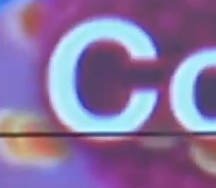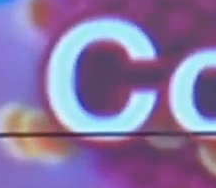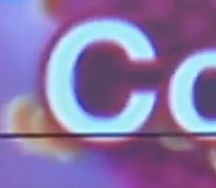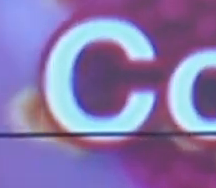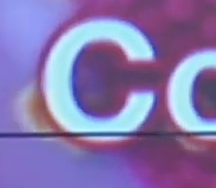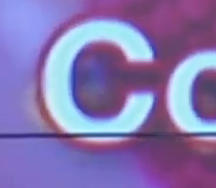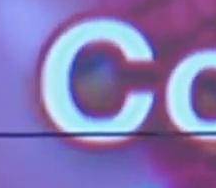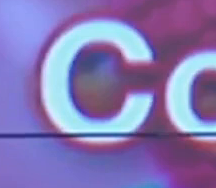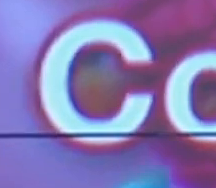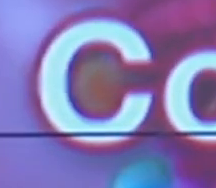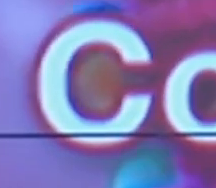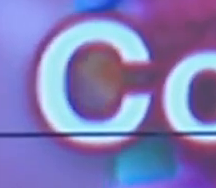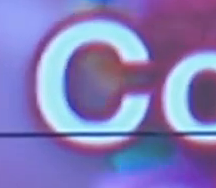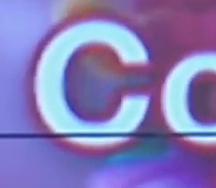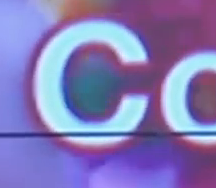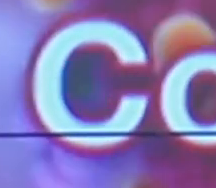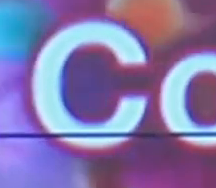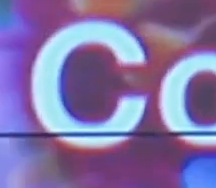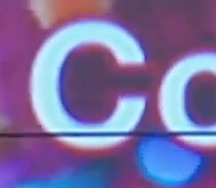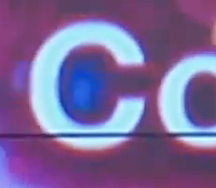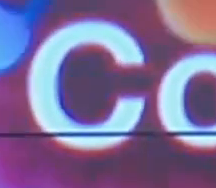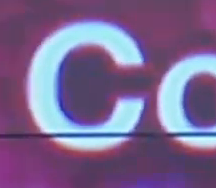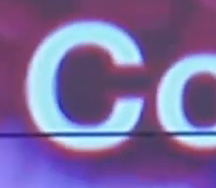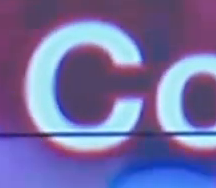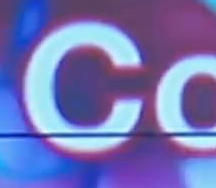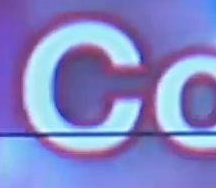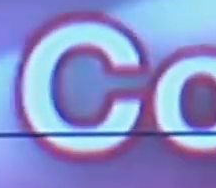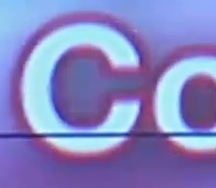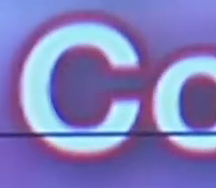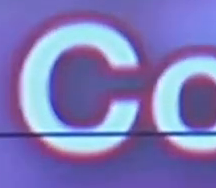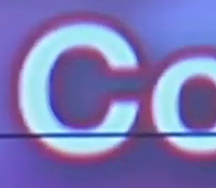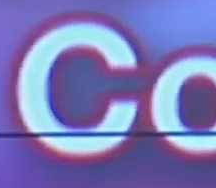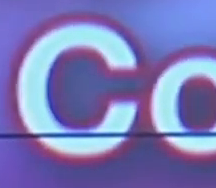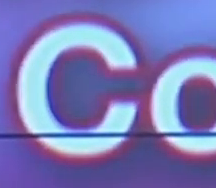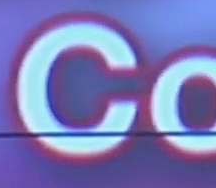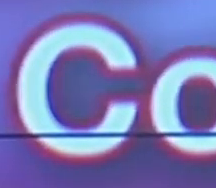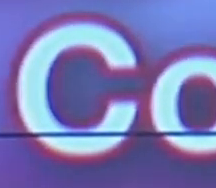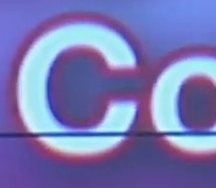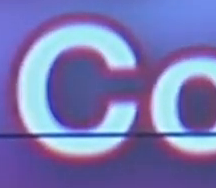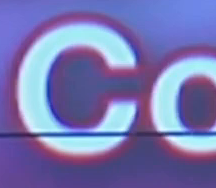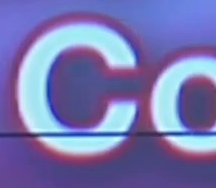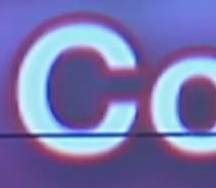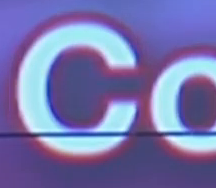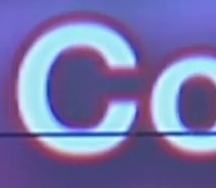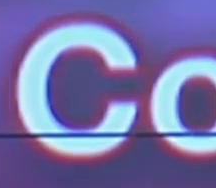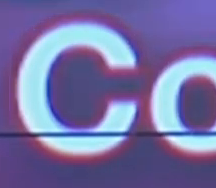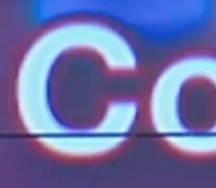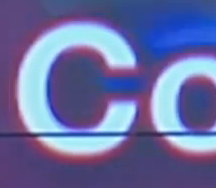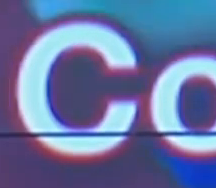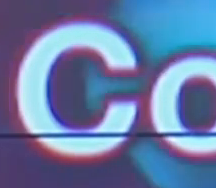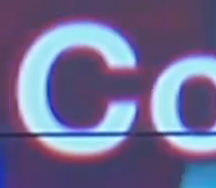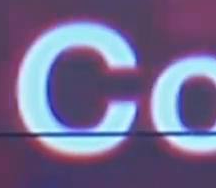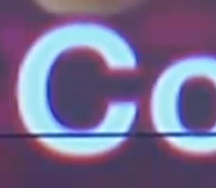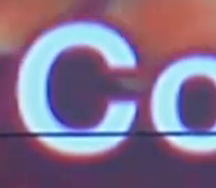هذا اللقاء كل من الأستاذ والدكتور صالح بلكحل رئيس قسم الأنعاش الطبي بمستشفى الرابطة. مرحبا بك دكتور. وتحضر معنا